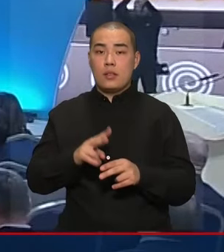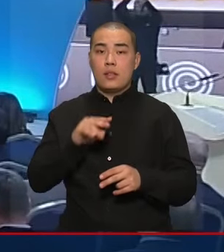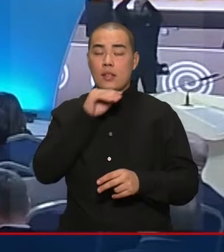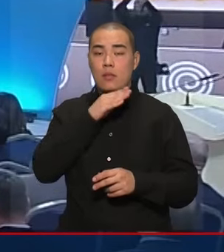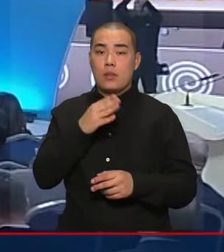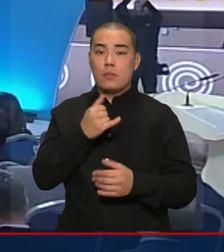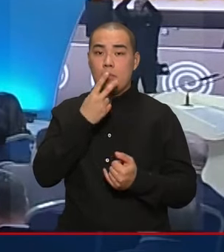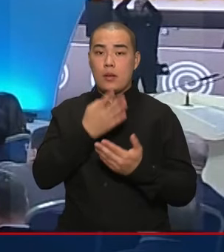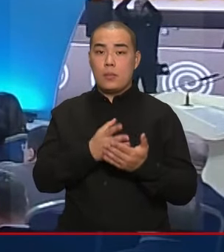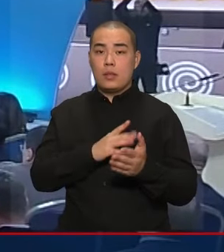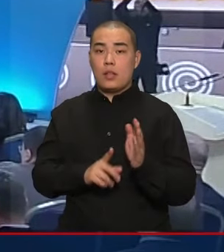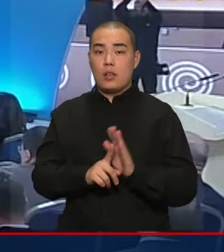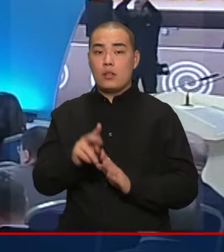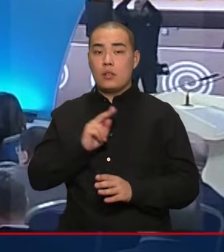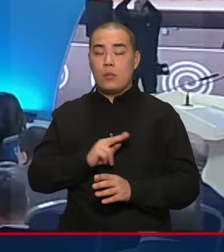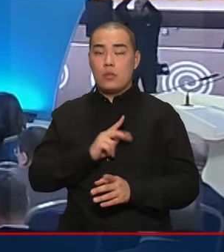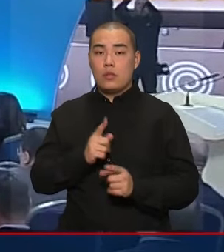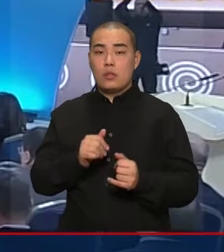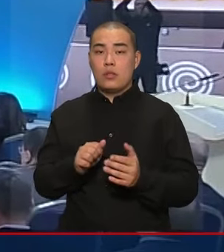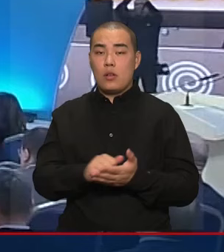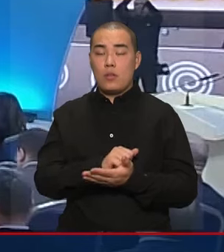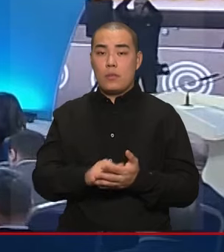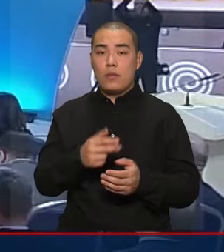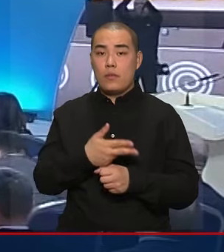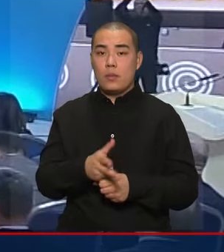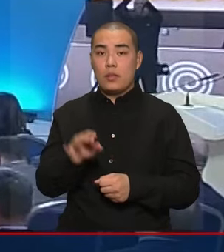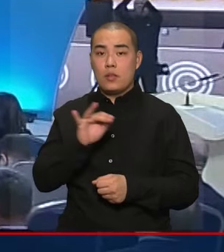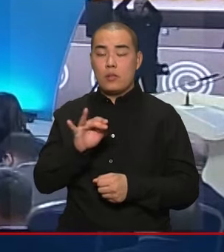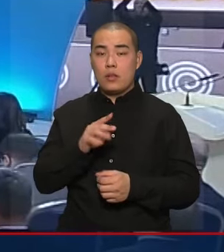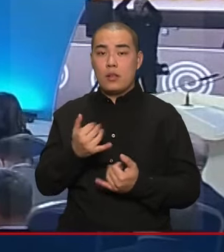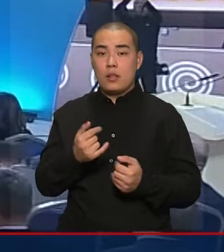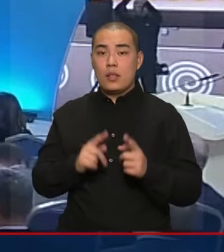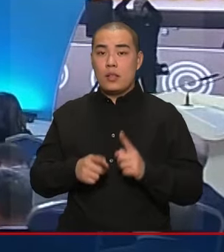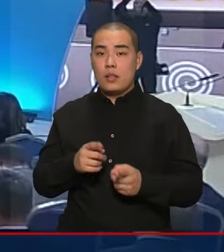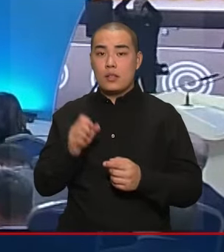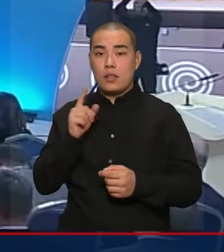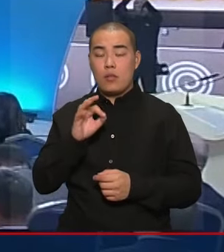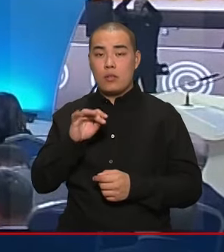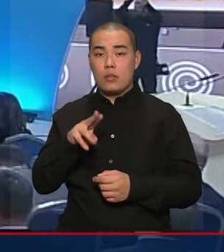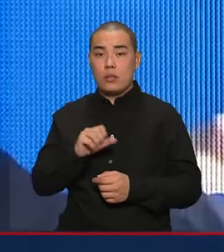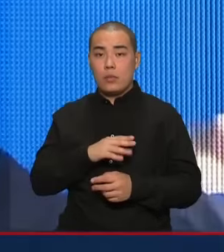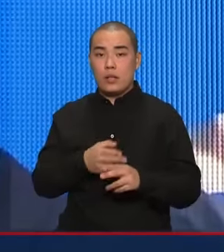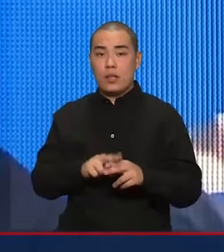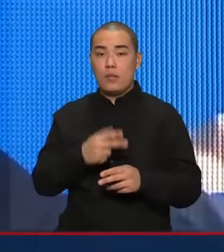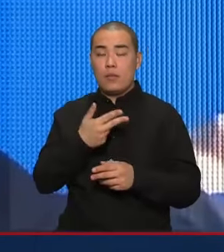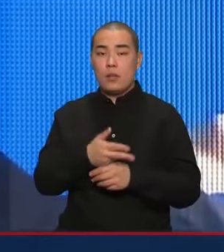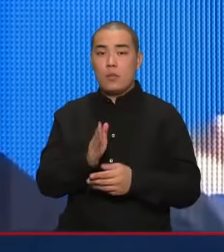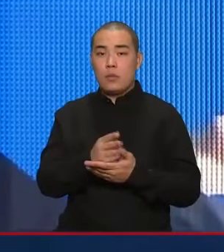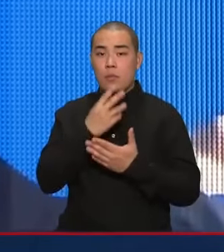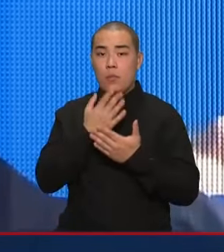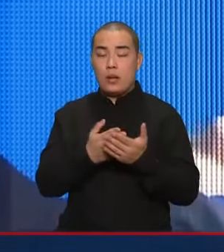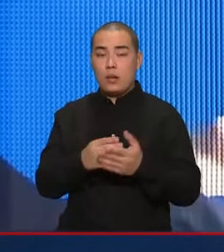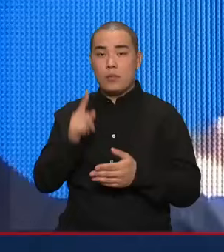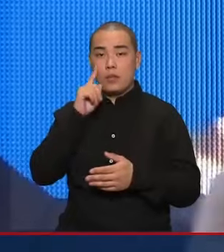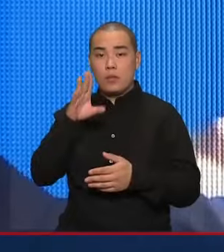специалистов начата работа над многосерийным документальным фильмом об истории легендарных деятелей Золотой Орды. Этот фильм следует презентовать на